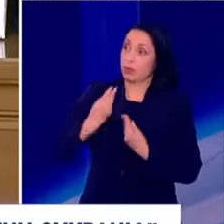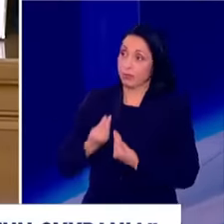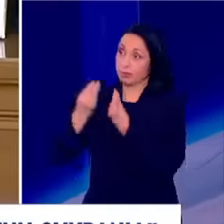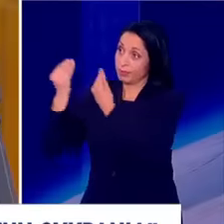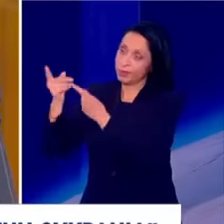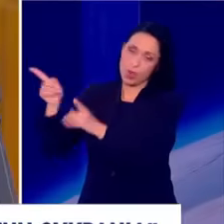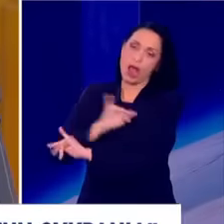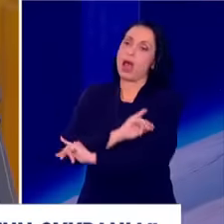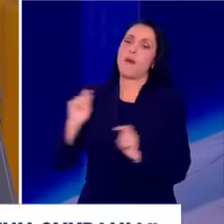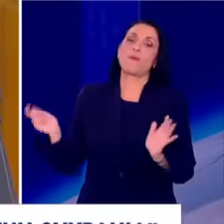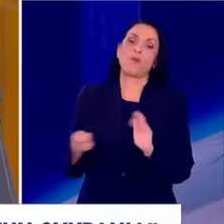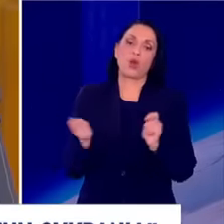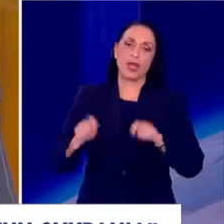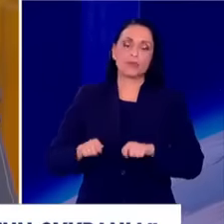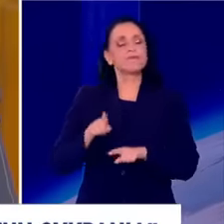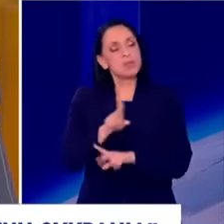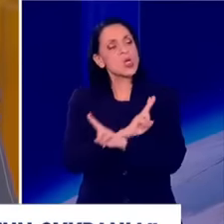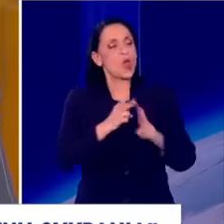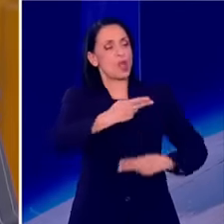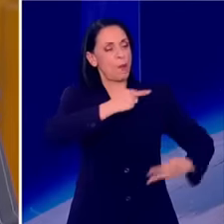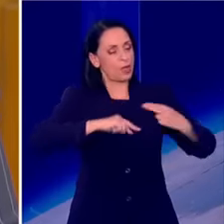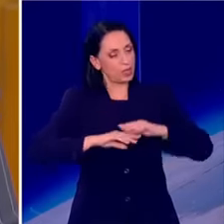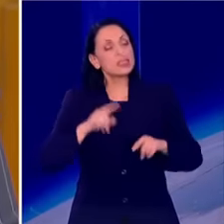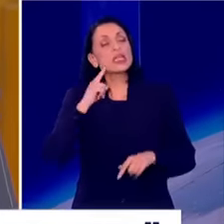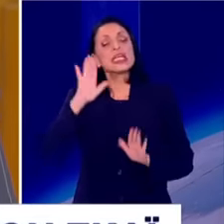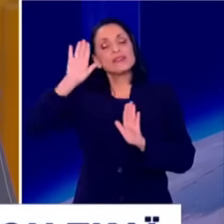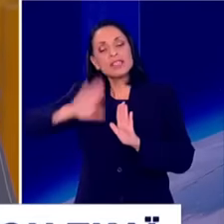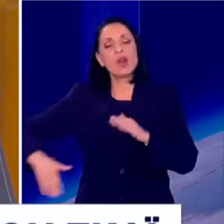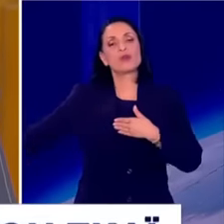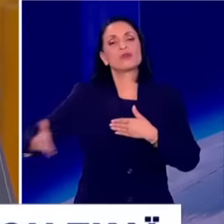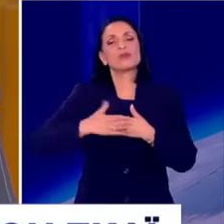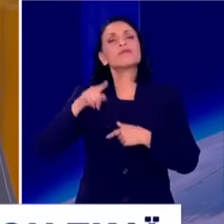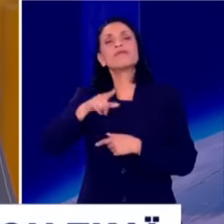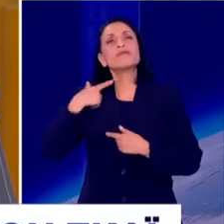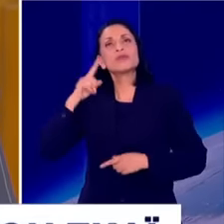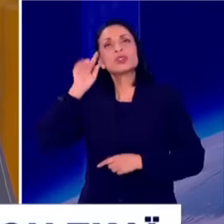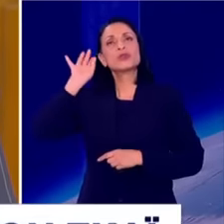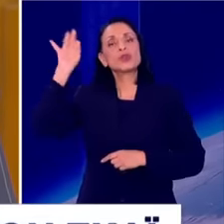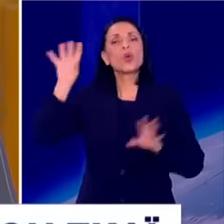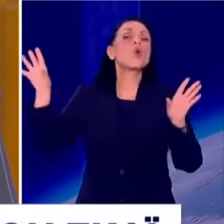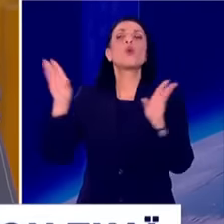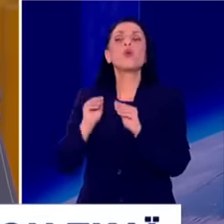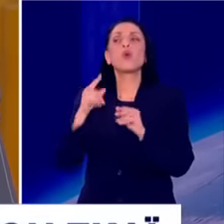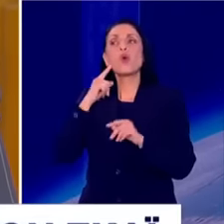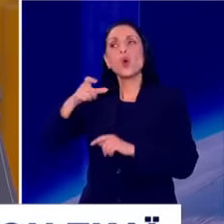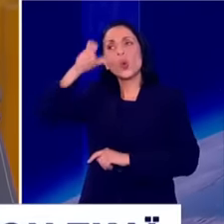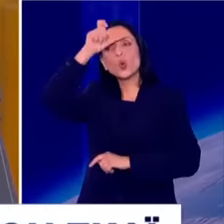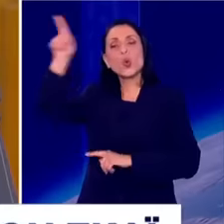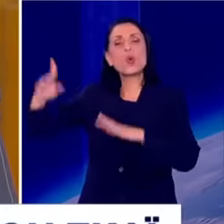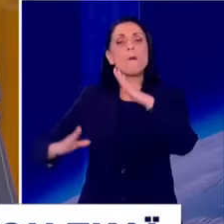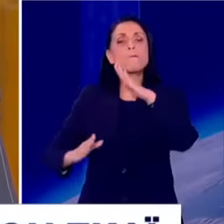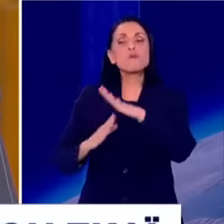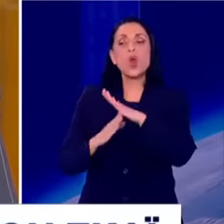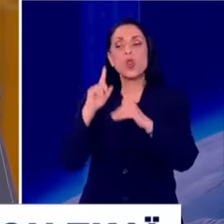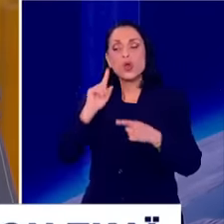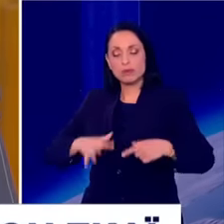παραχωρηθούν στην Ουκρανία. Μια καθαρή απάντηση. Κλείνοντας, ποιες είναι οι προσδοκίες από τη συνάντησή σας σε λίγες μέρες με τον Τούρκο Πρόεδρο, κύριε Μητσοτάκη, και